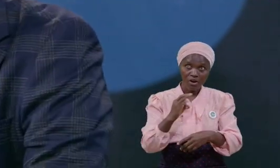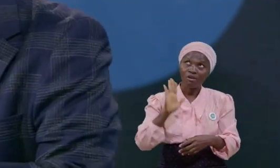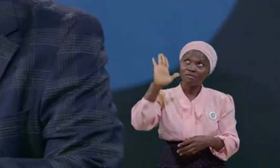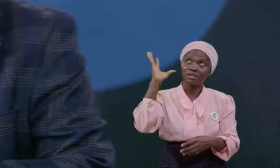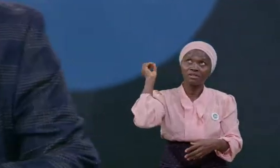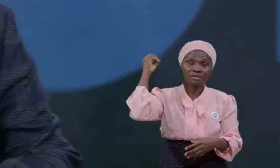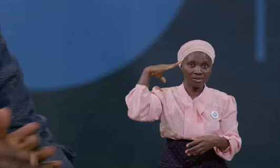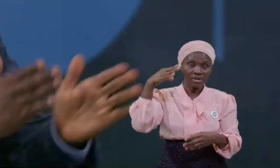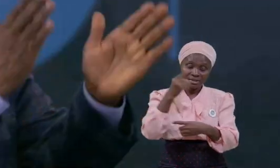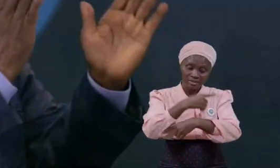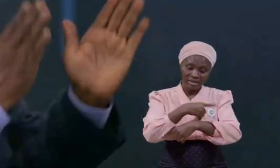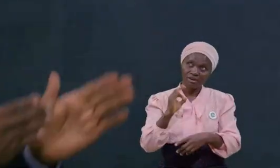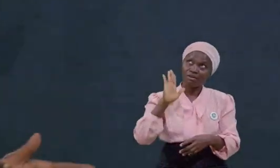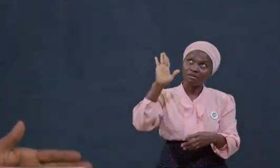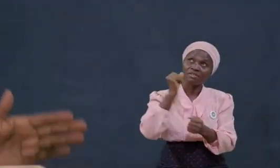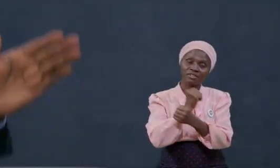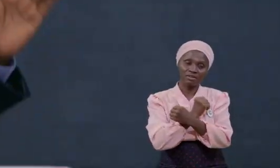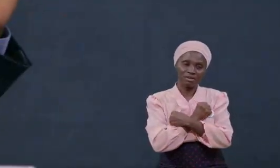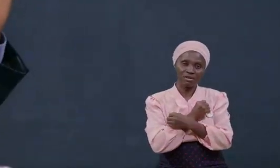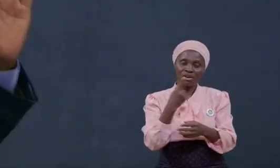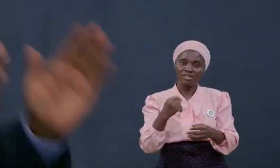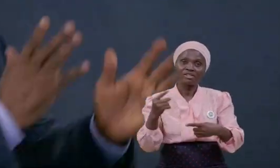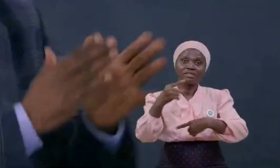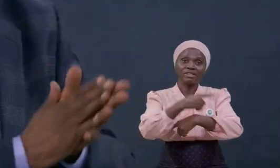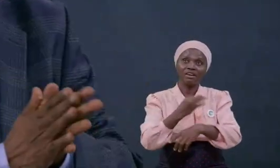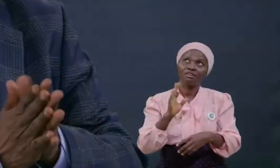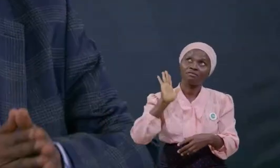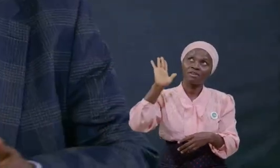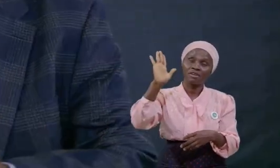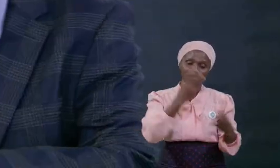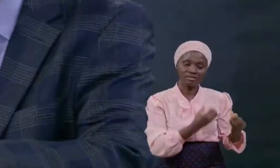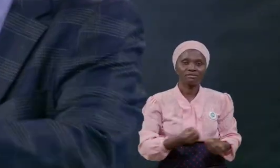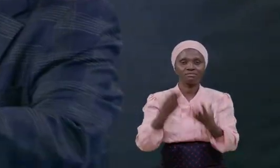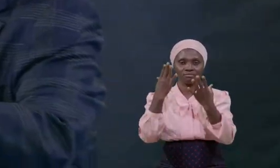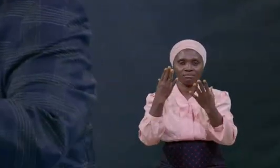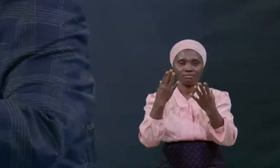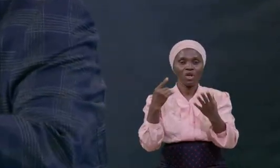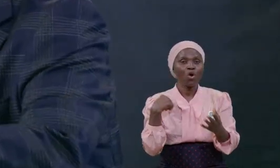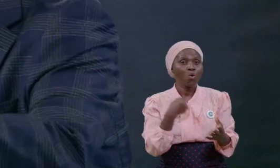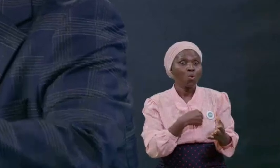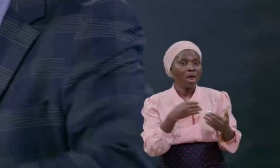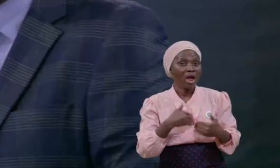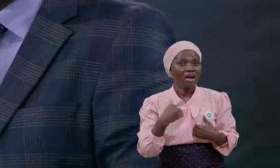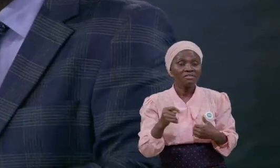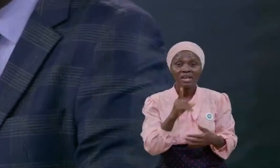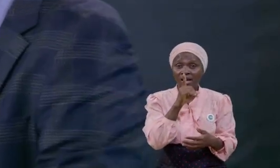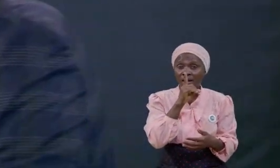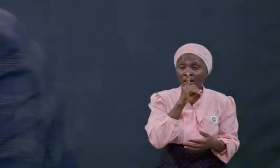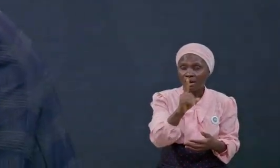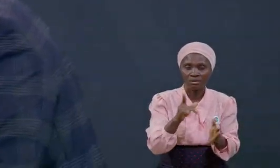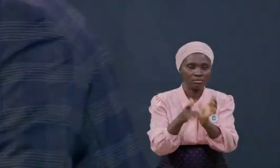jour de son sacrifice, nous avons les chrétiens actuels en son